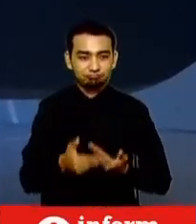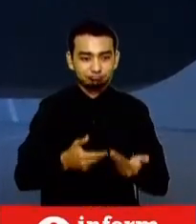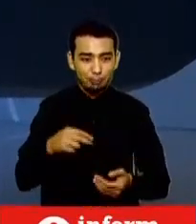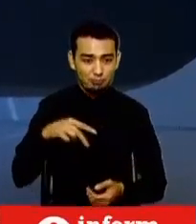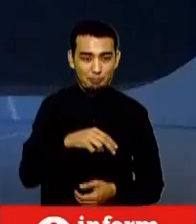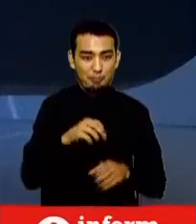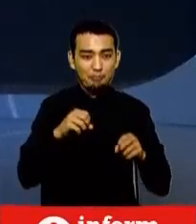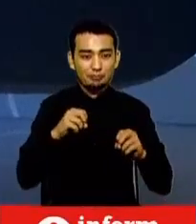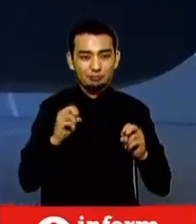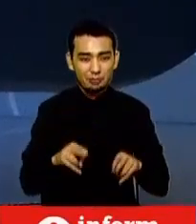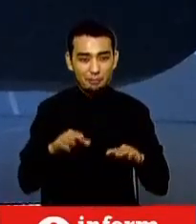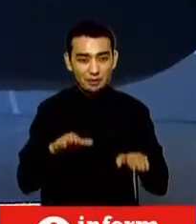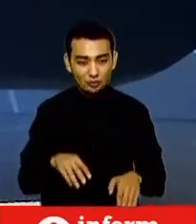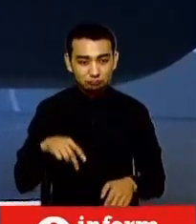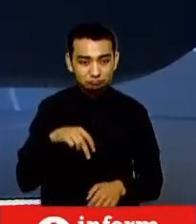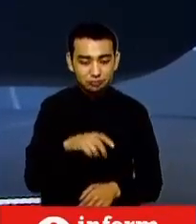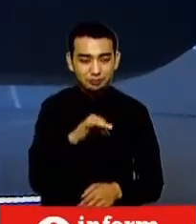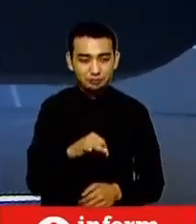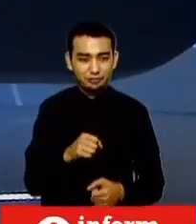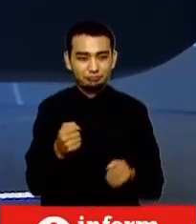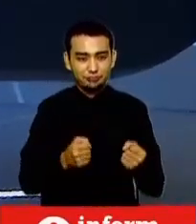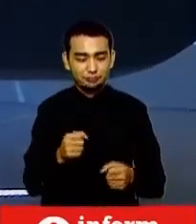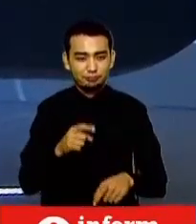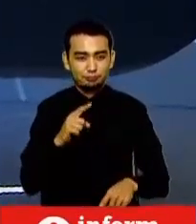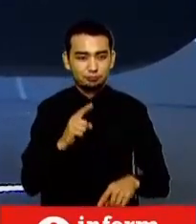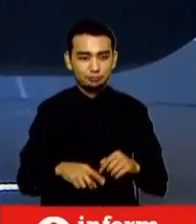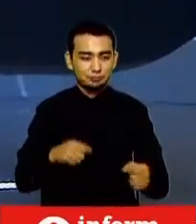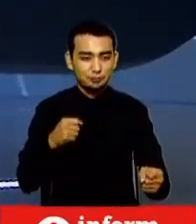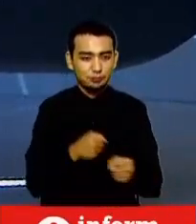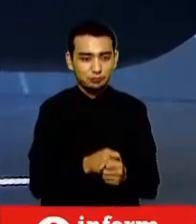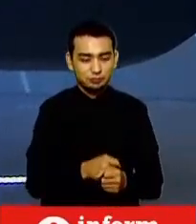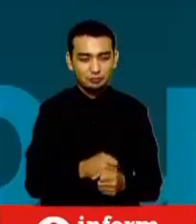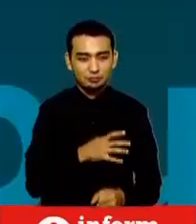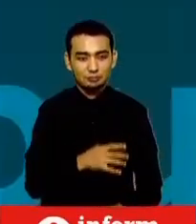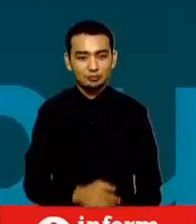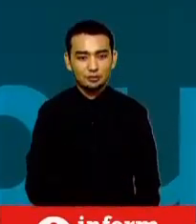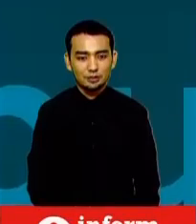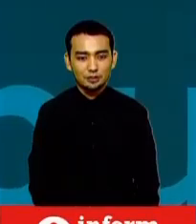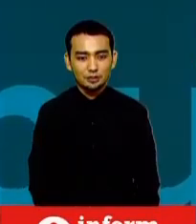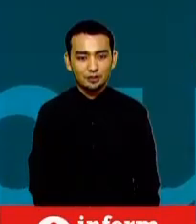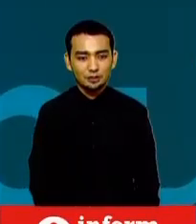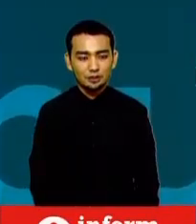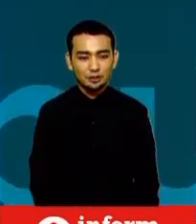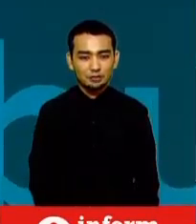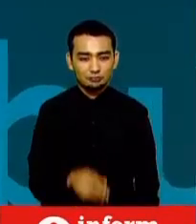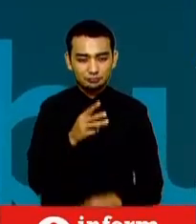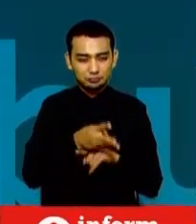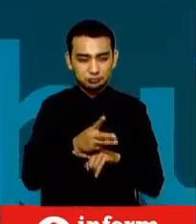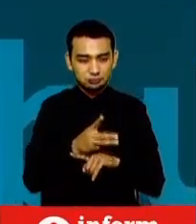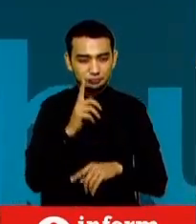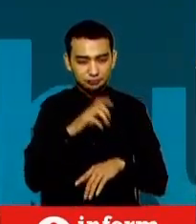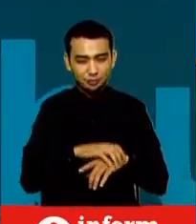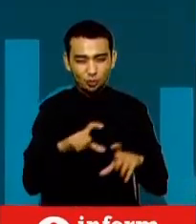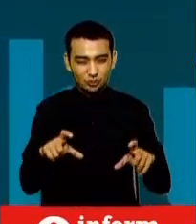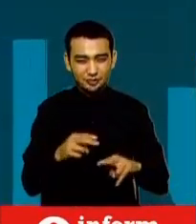пешеходному переходу. В этот момент их буквально снесла патрульная машина. Эти кадры сняли